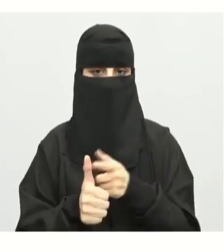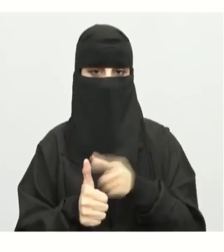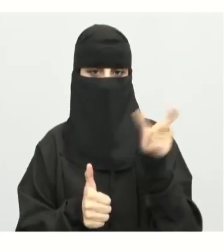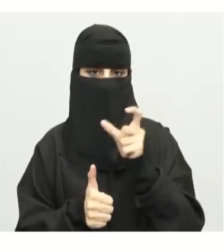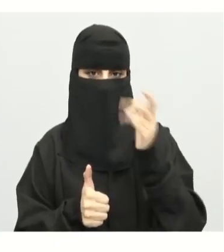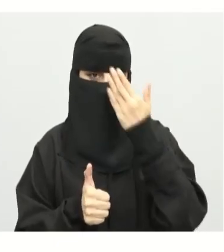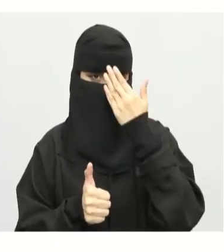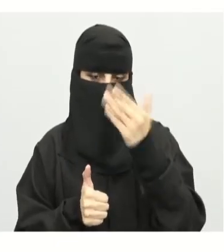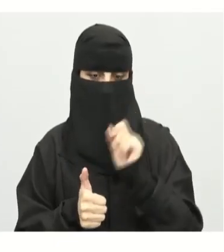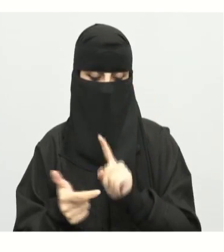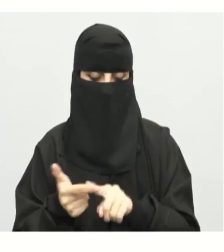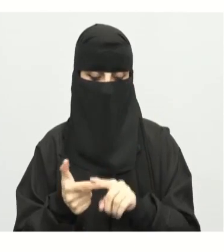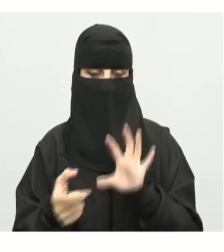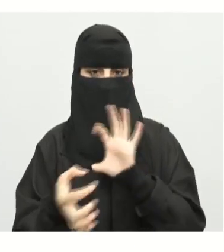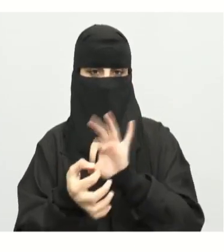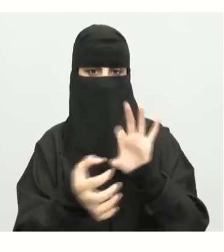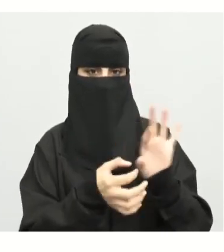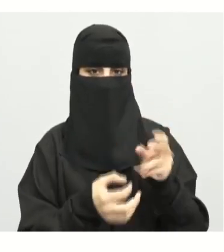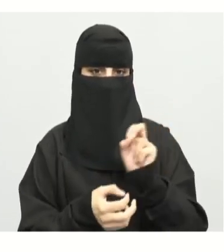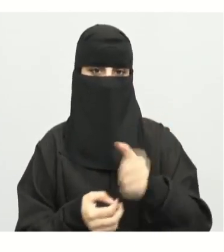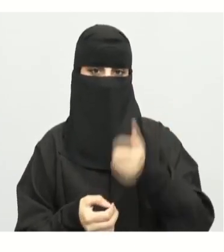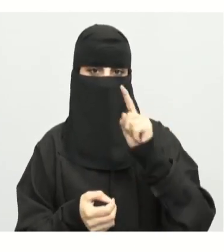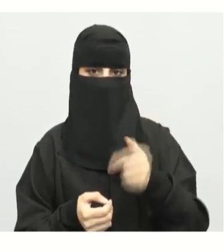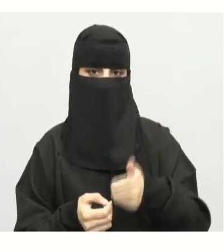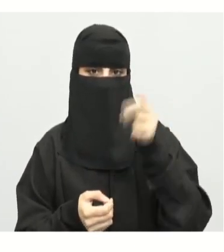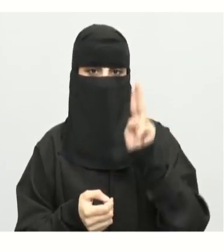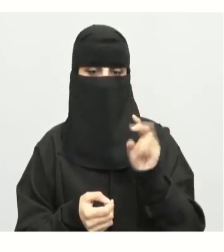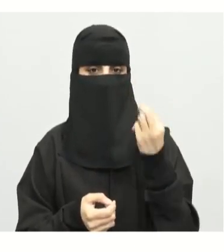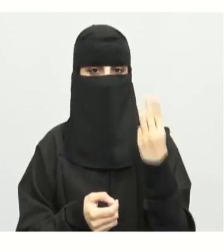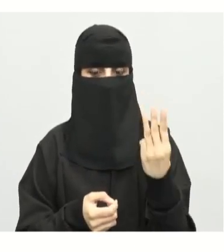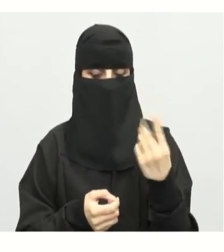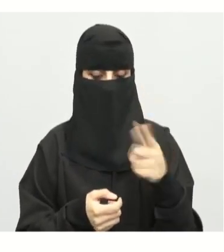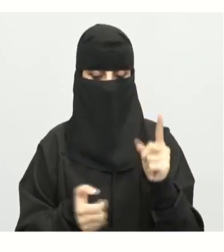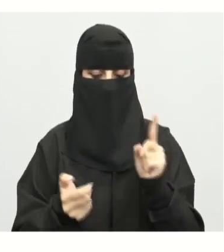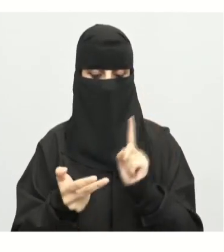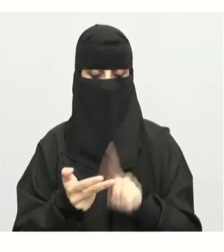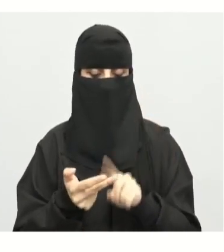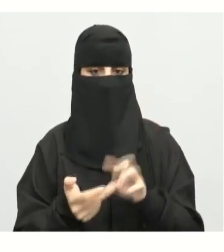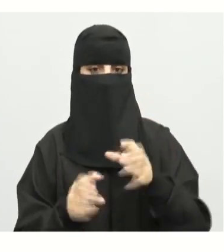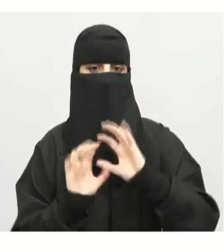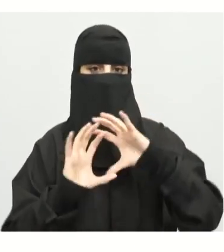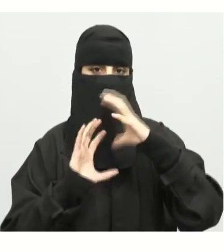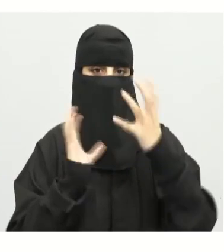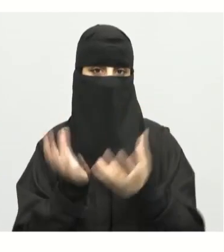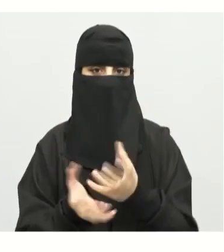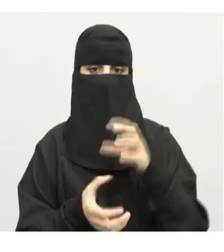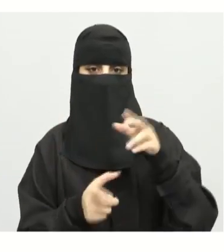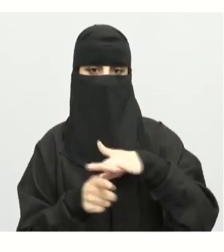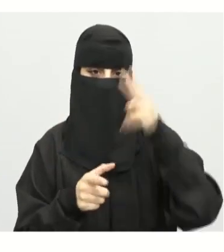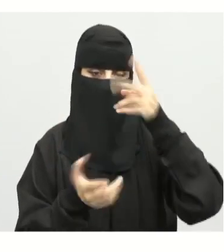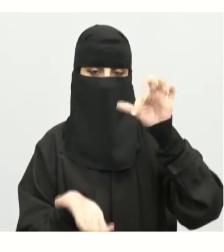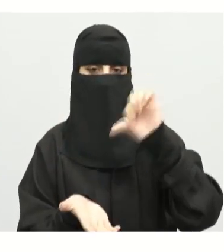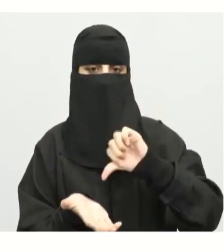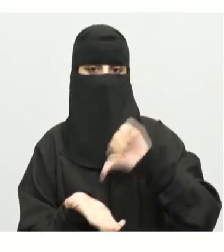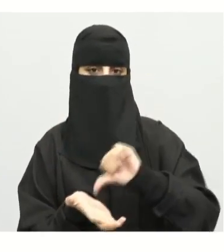المسلمين يربط الموقع بين ثلاث قارات متعدده بين قارات متعدده يتوسط الموقع دول